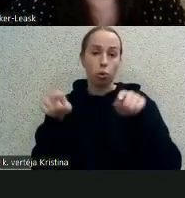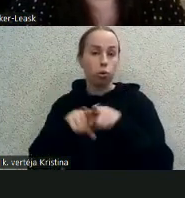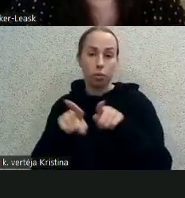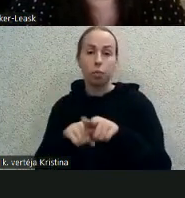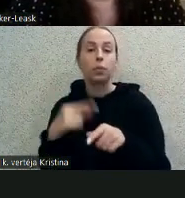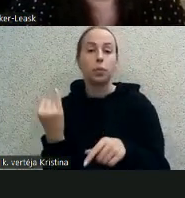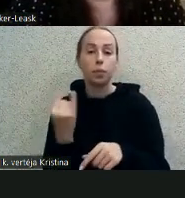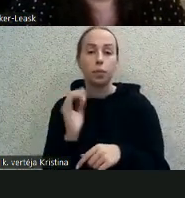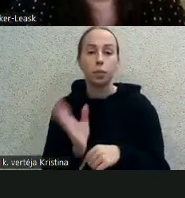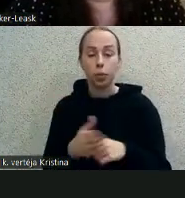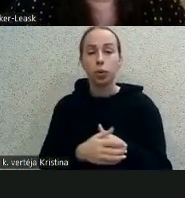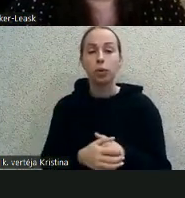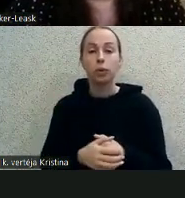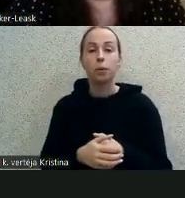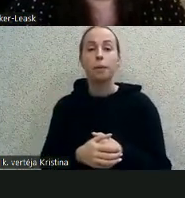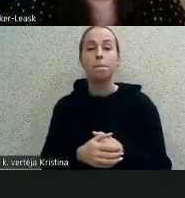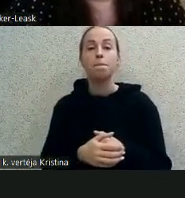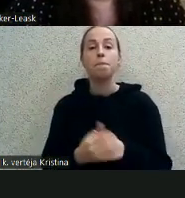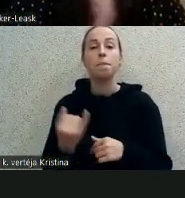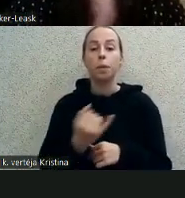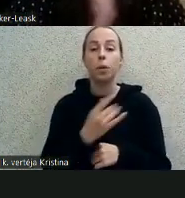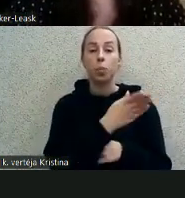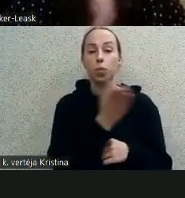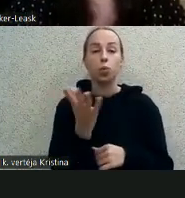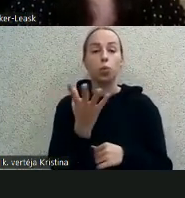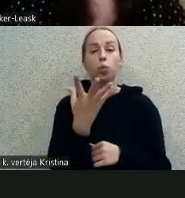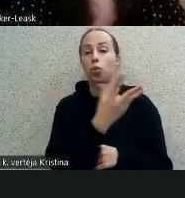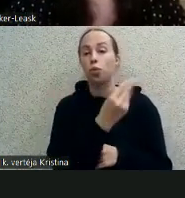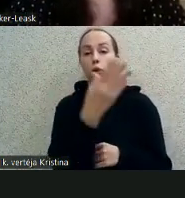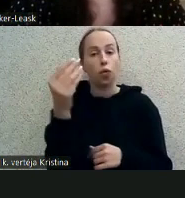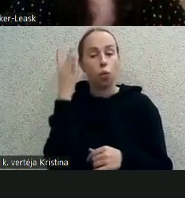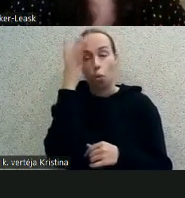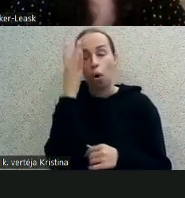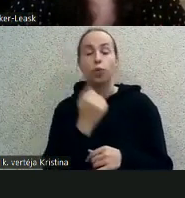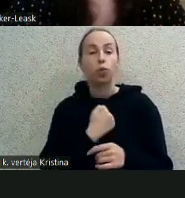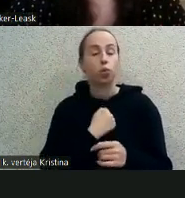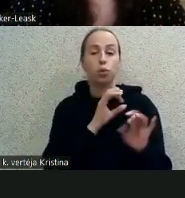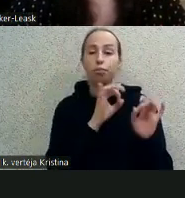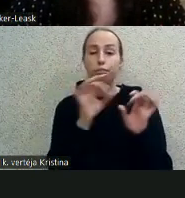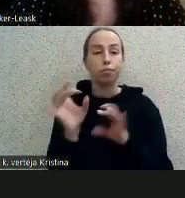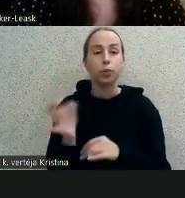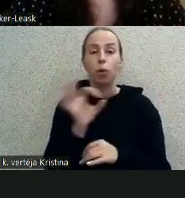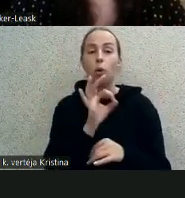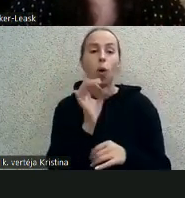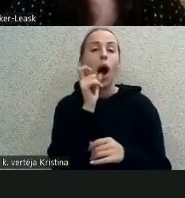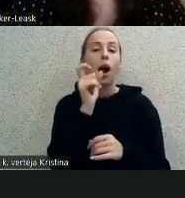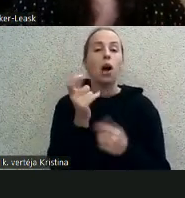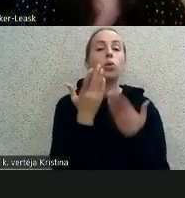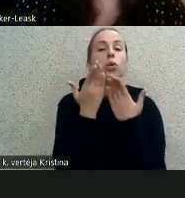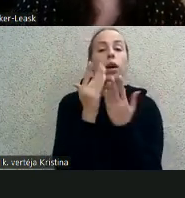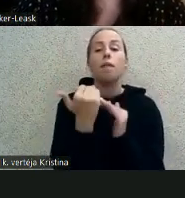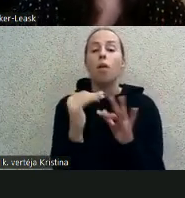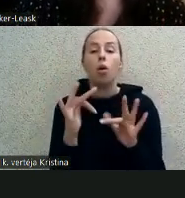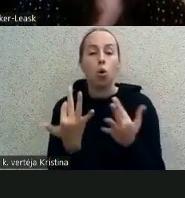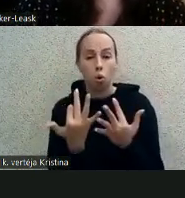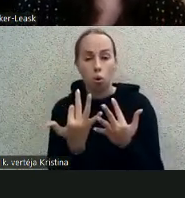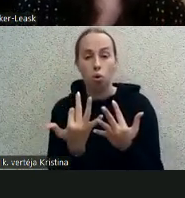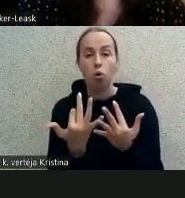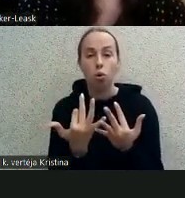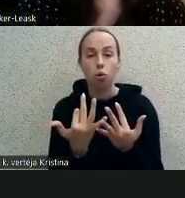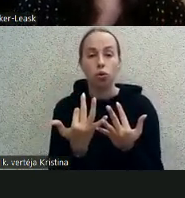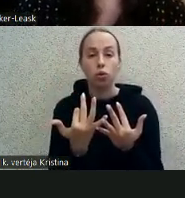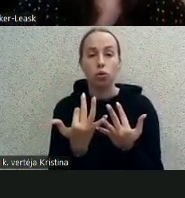jūs visai turite įvairias patirtis, įvairias idėjas dėl to, ką reiškia skaitimas garsiai. Ir štai kodėl yra